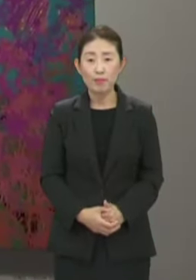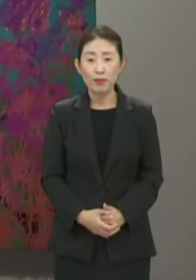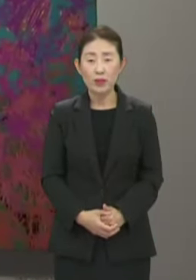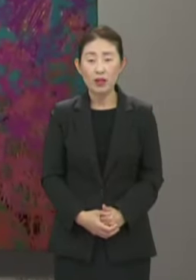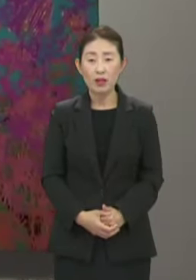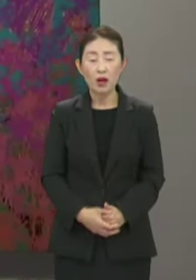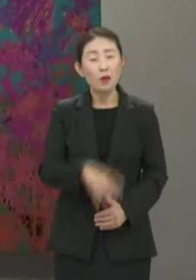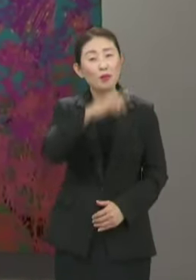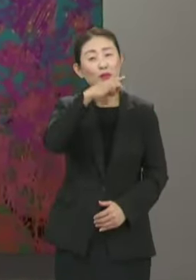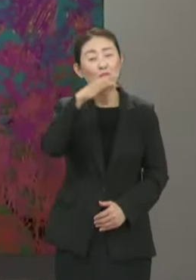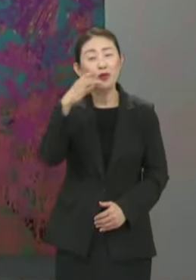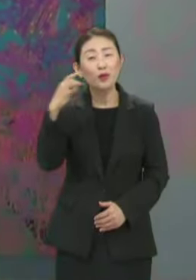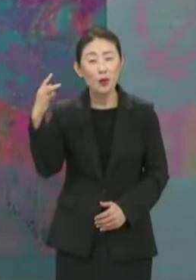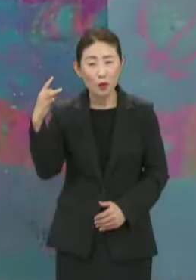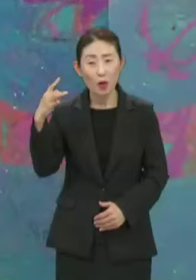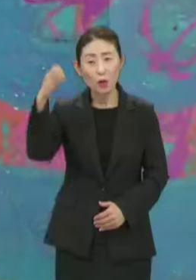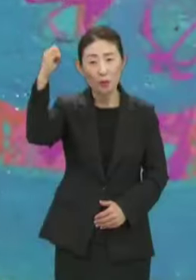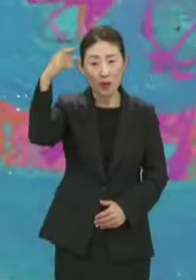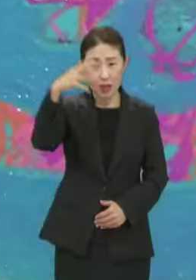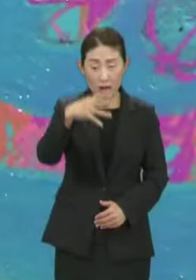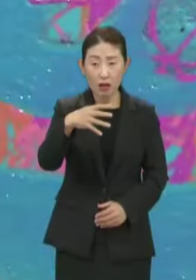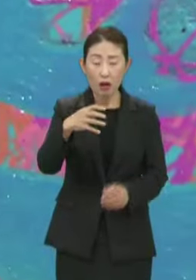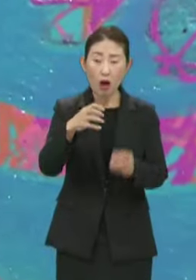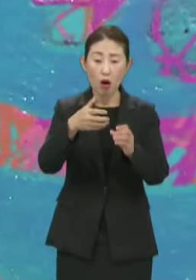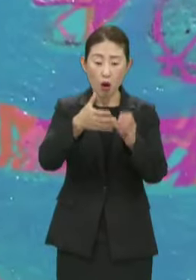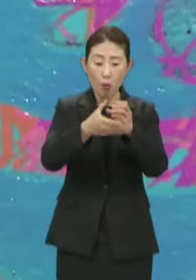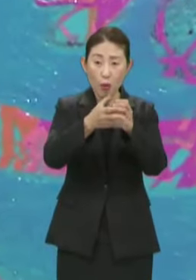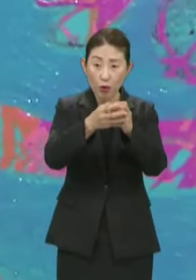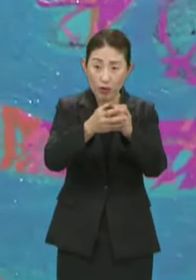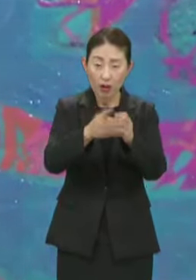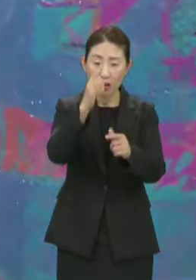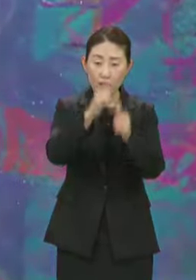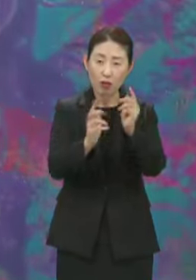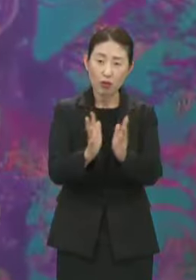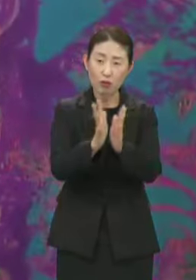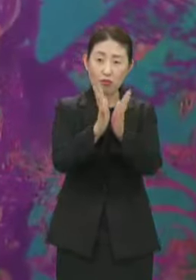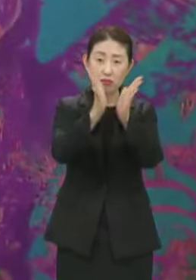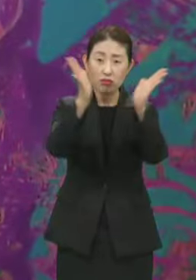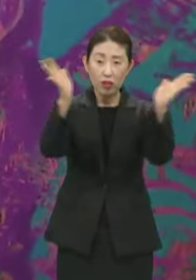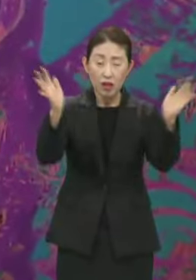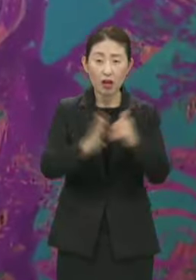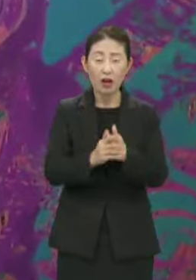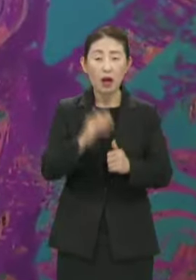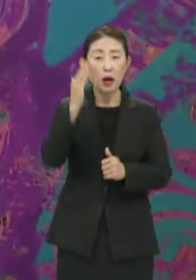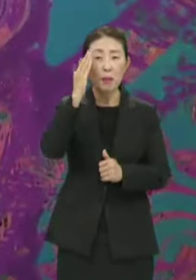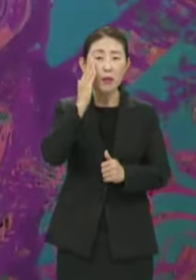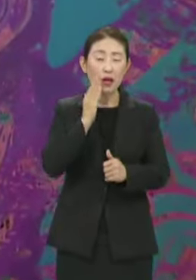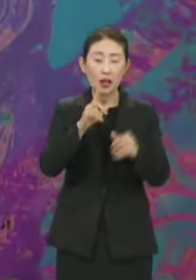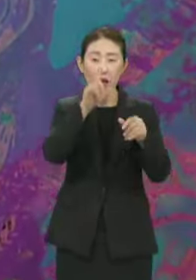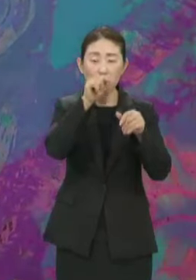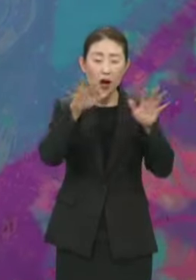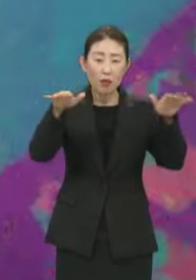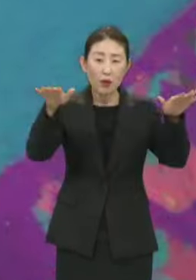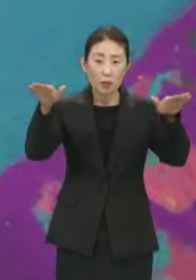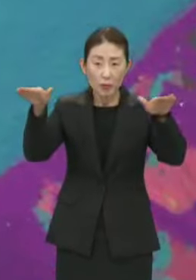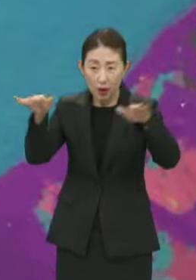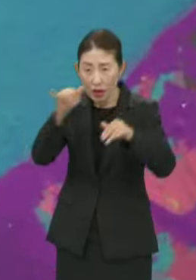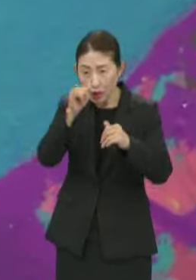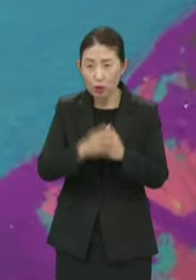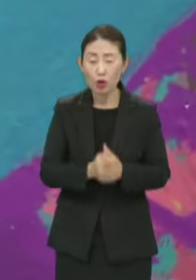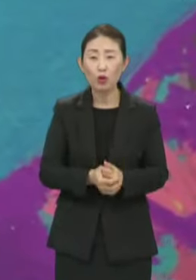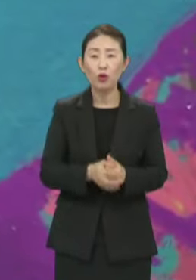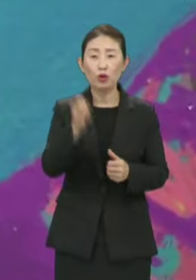오묘한 분홍빛 복사꽃이 핀 나무에 파란 새들이 살포시 앉아있고 복숭아가 주렁주렁 열린 나무 아래 서랍처럼